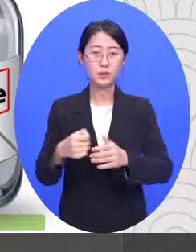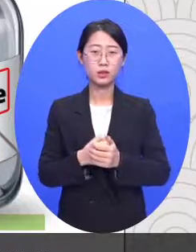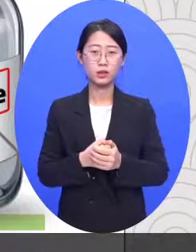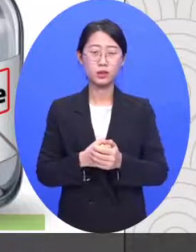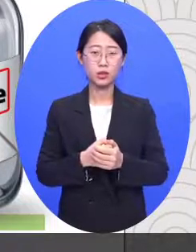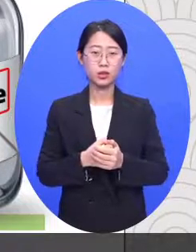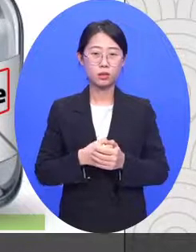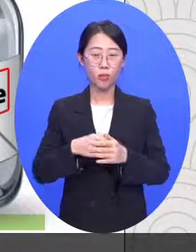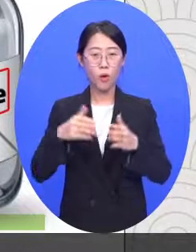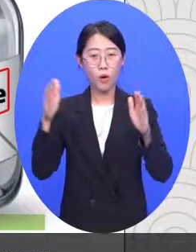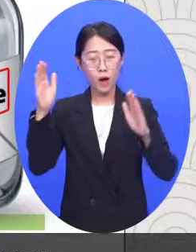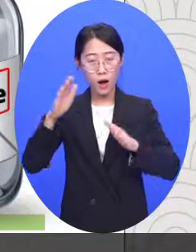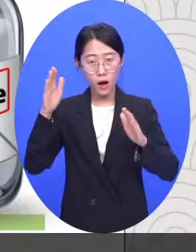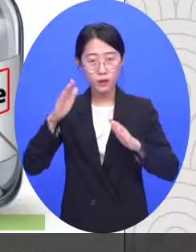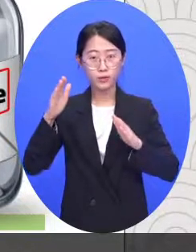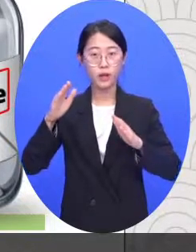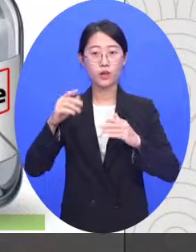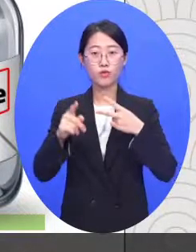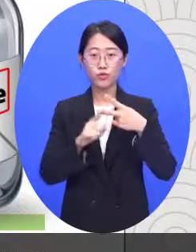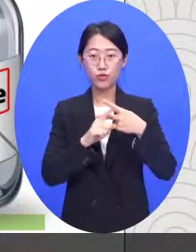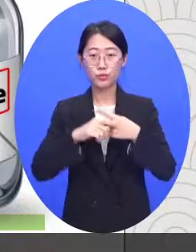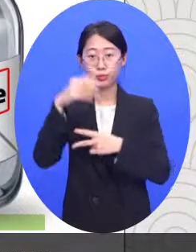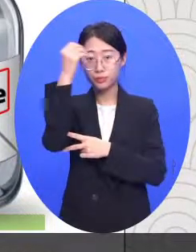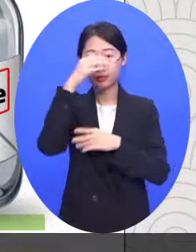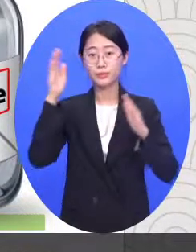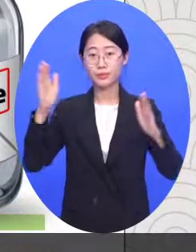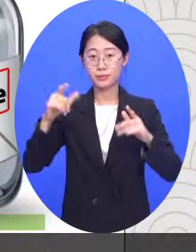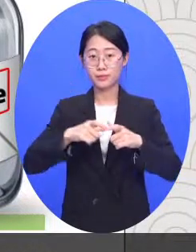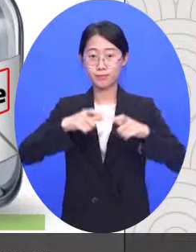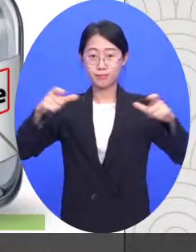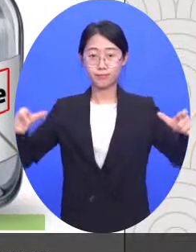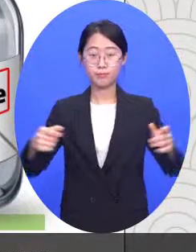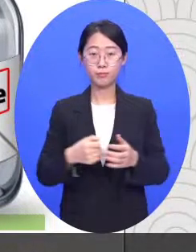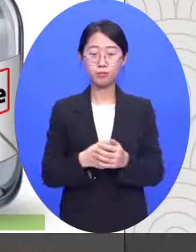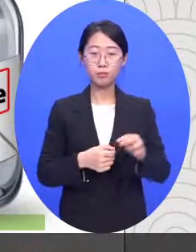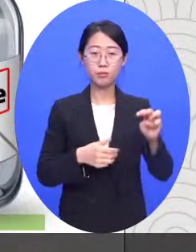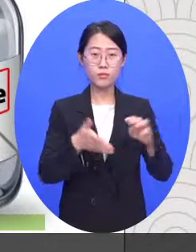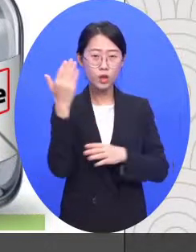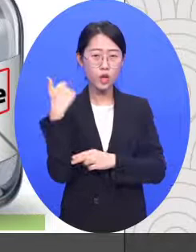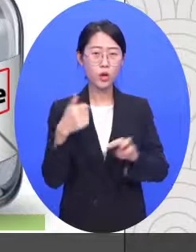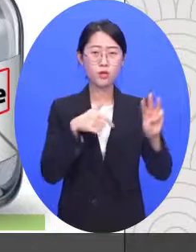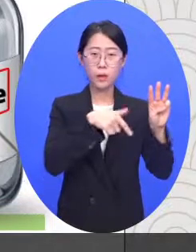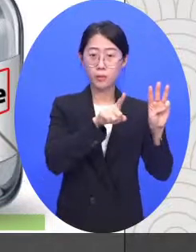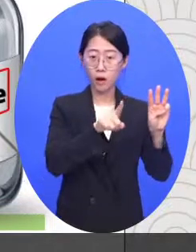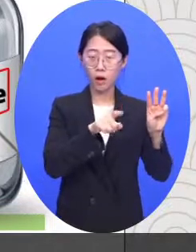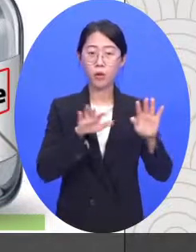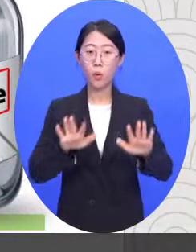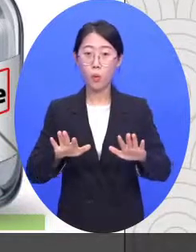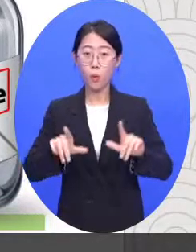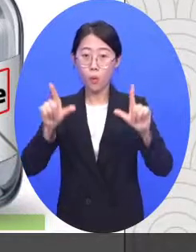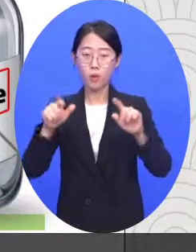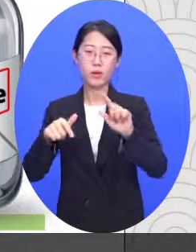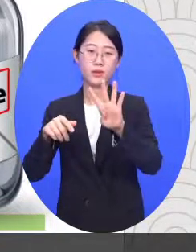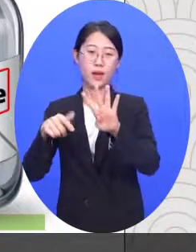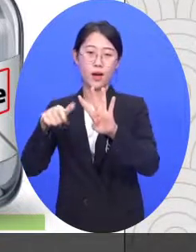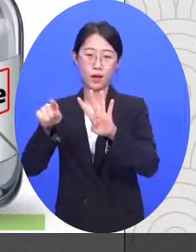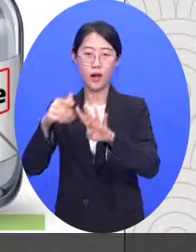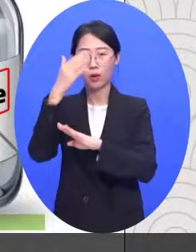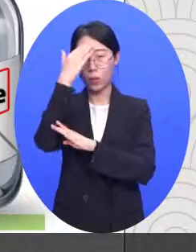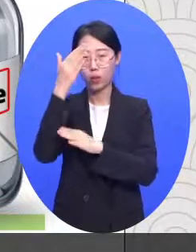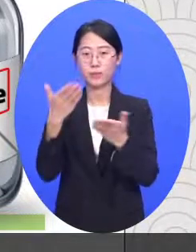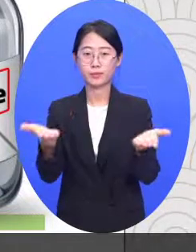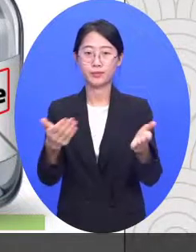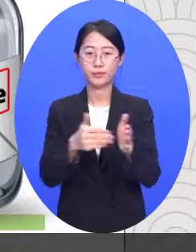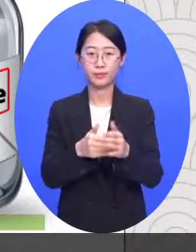독감 무료 접종 대상에 집단 생활을 하는 중고등학생까지 범위를 확대하고 기존 3가 백신에서 4가 백신으로